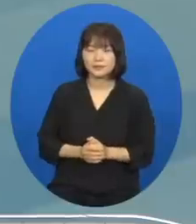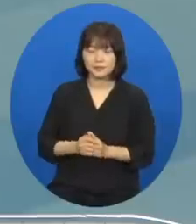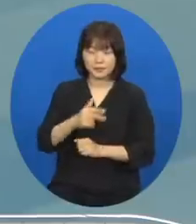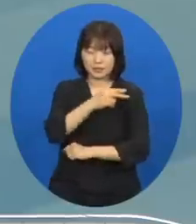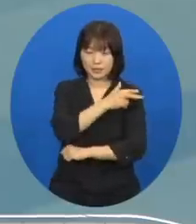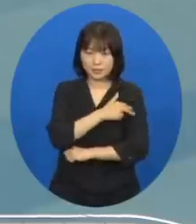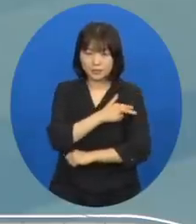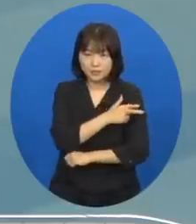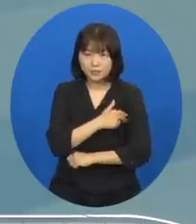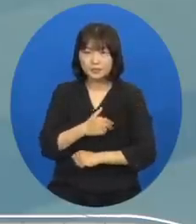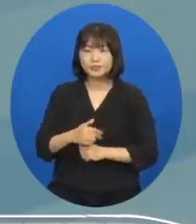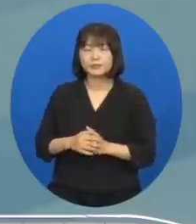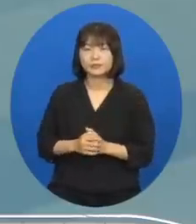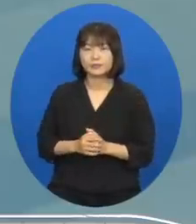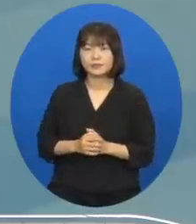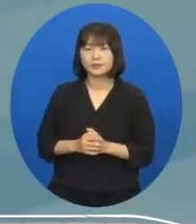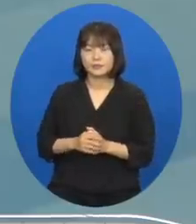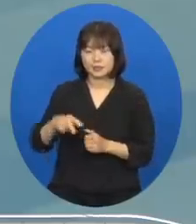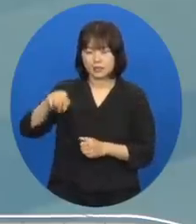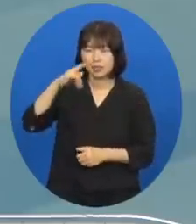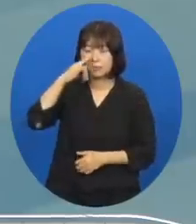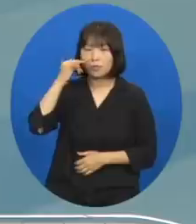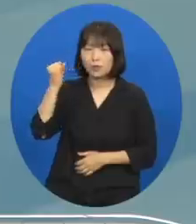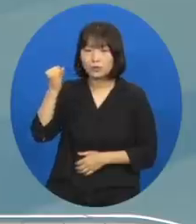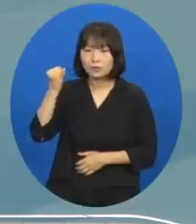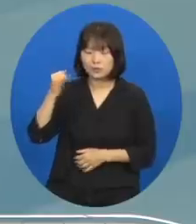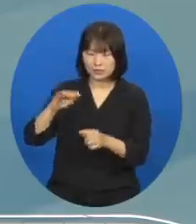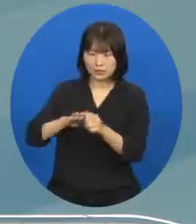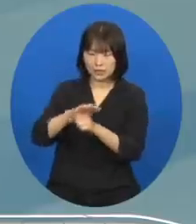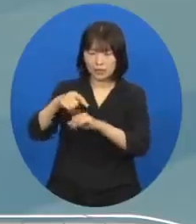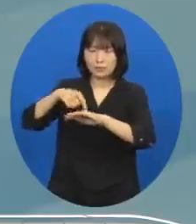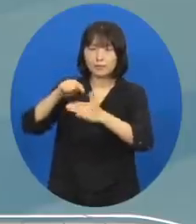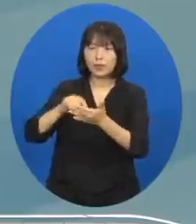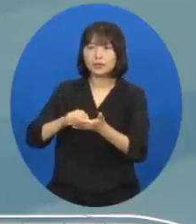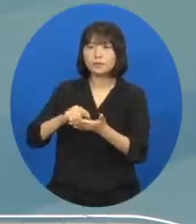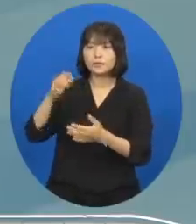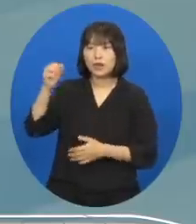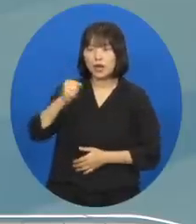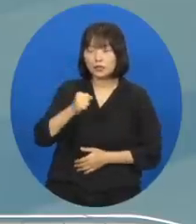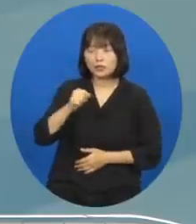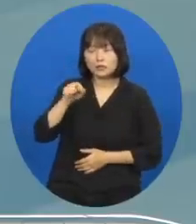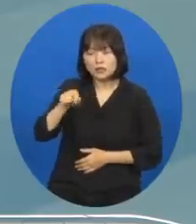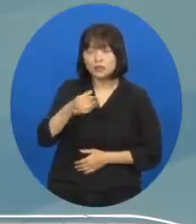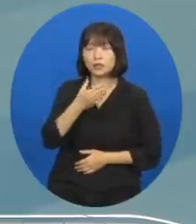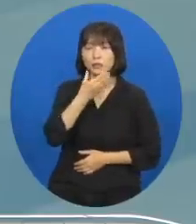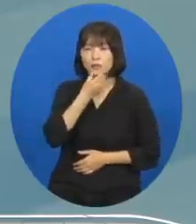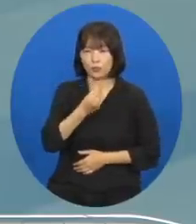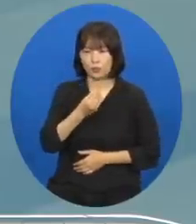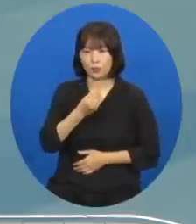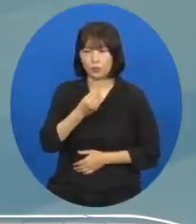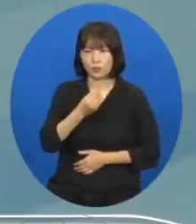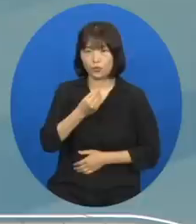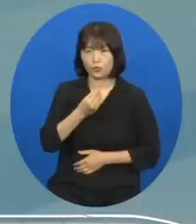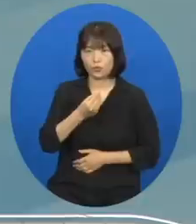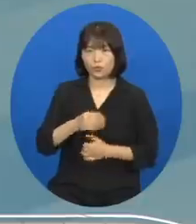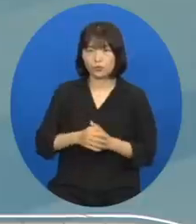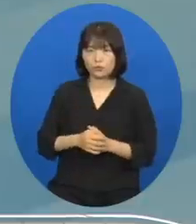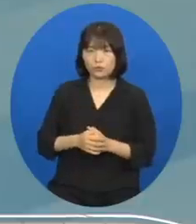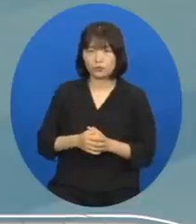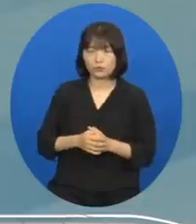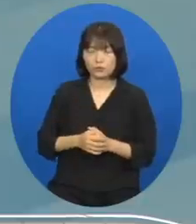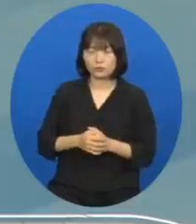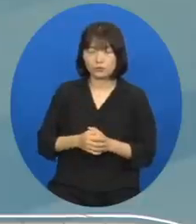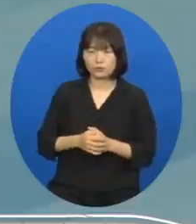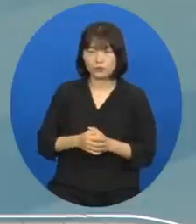집사님, 시어머니 사랑하는 마음 가지는 것이 복인데 그게 어떻게